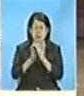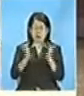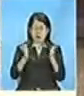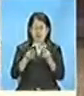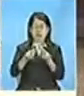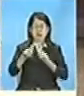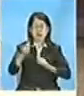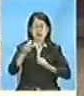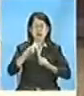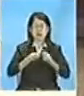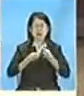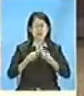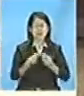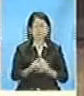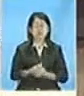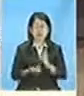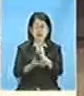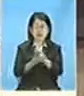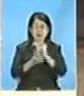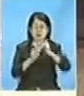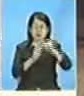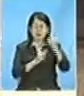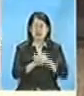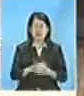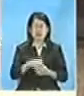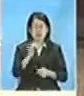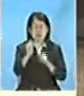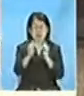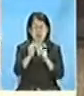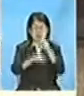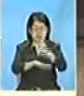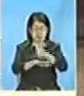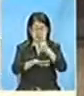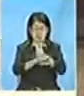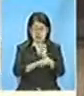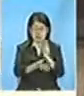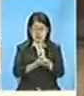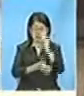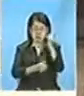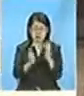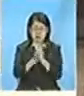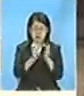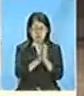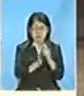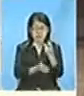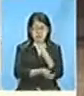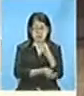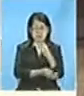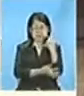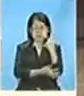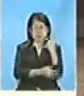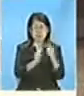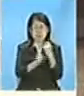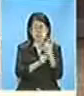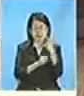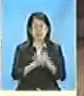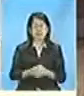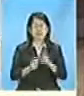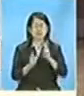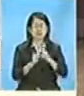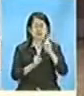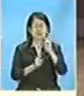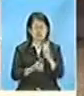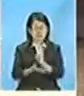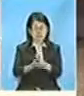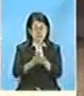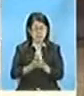ากรางวัลแรกก็คือในอำเภอดีเด่นถึง3สมัยรางวัลที่2เ